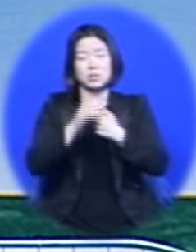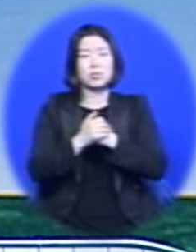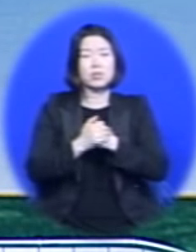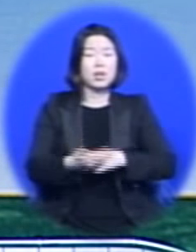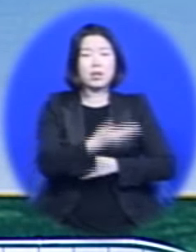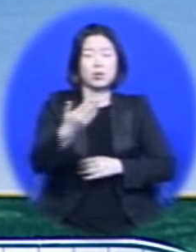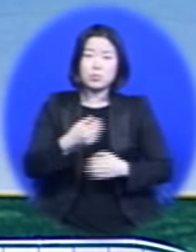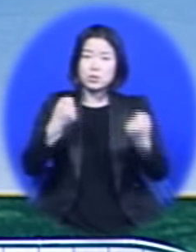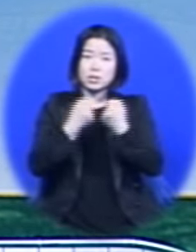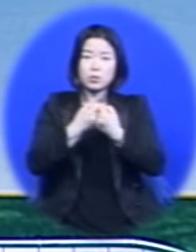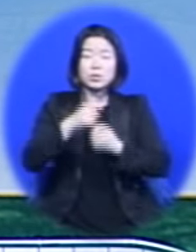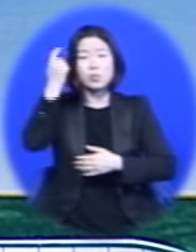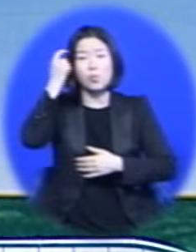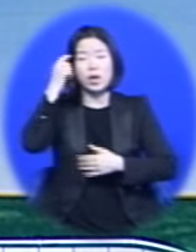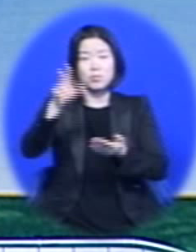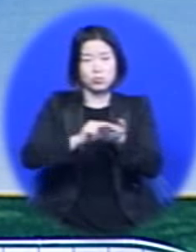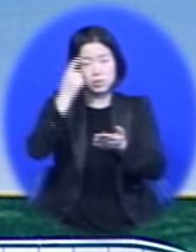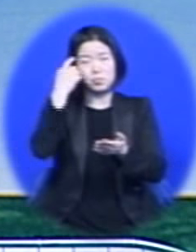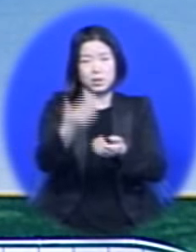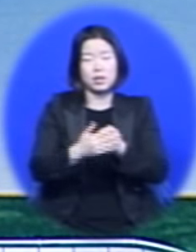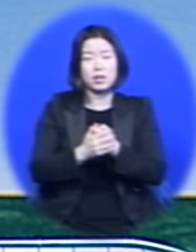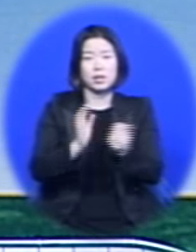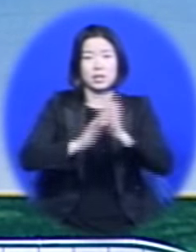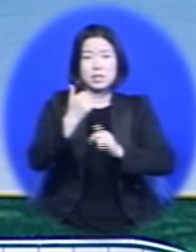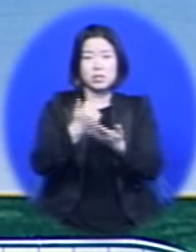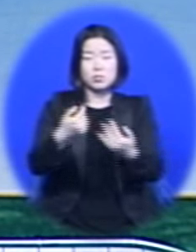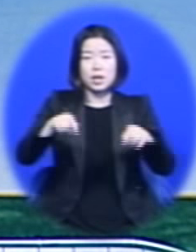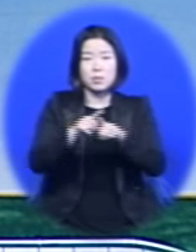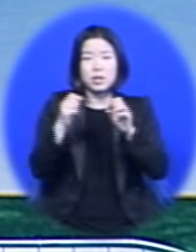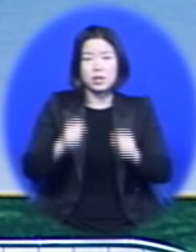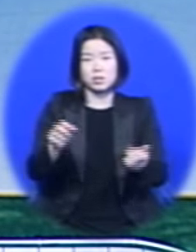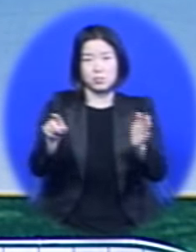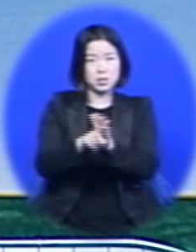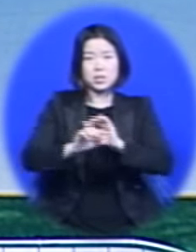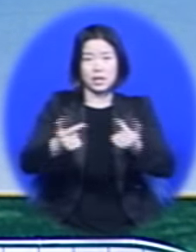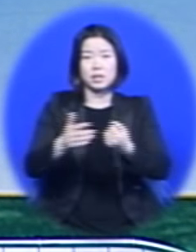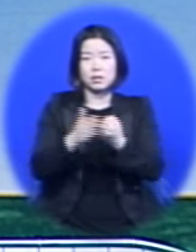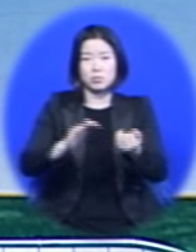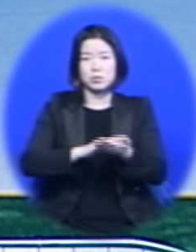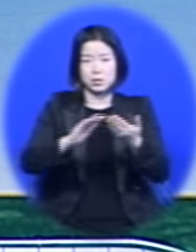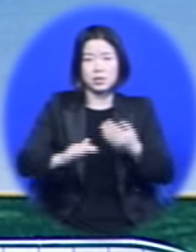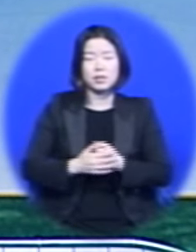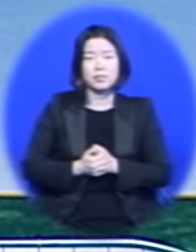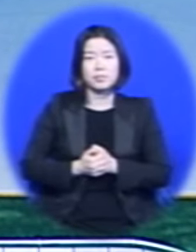여러분, 싸우는 것이 왜 문제입니까? 예수님이 함께 계시는 것을 믿지 않는 것입니다.